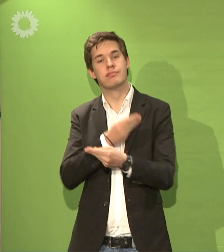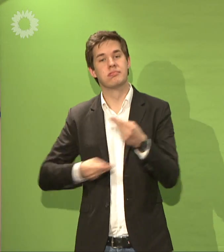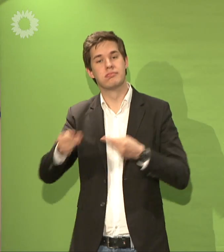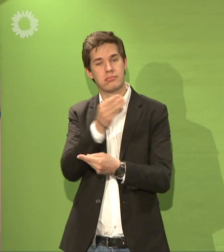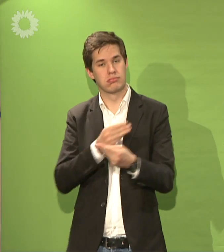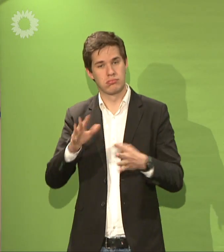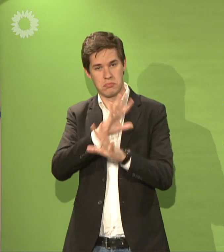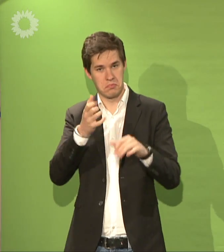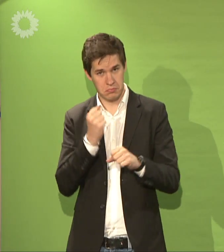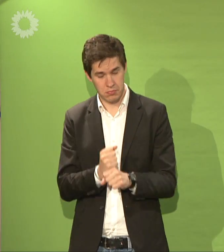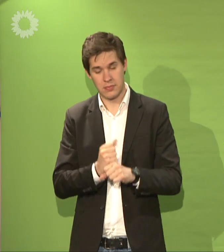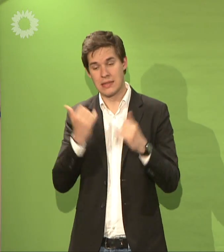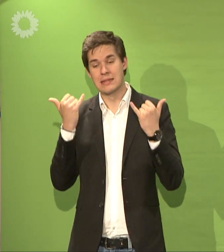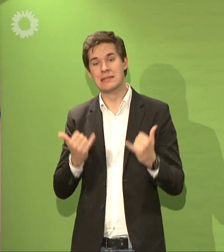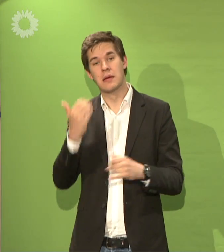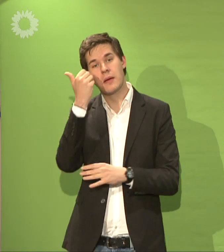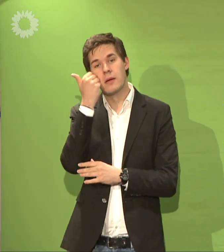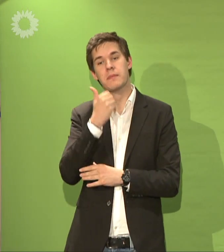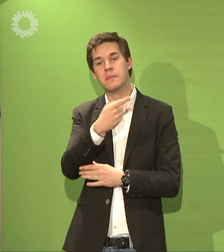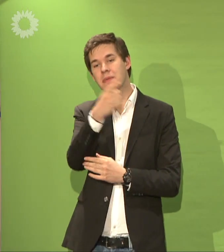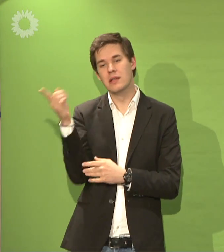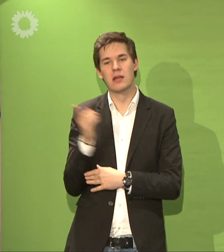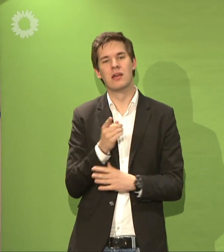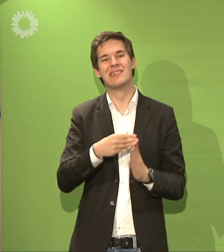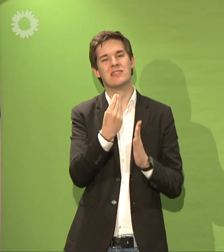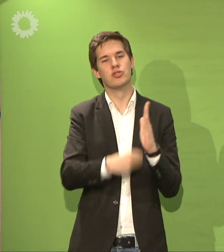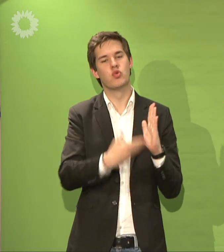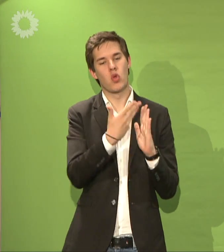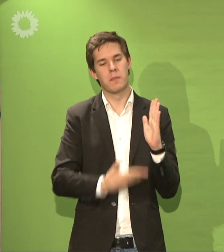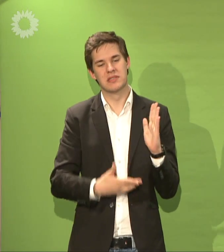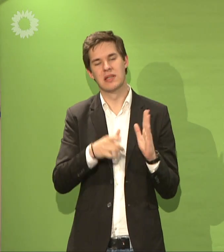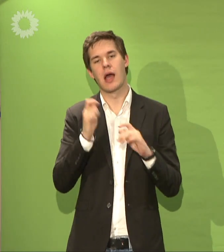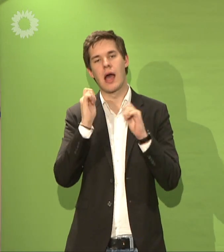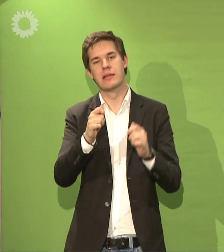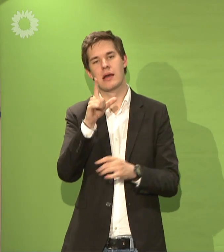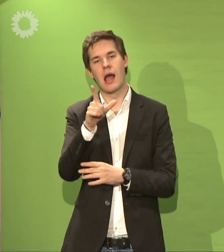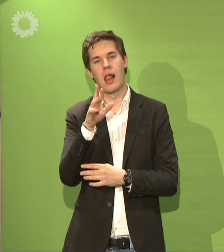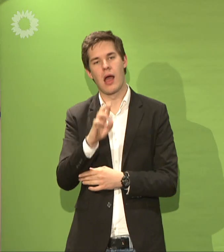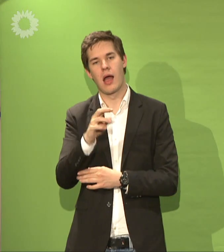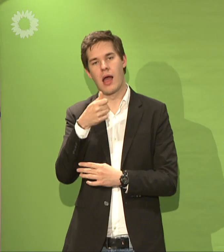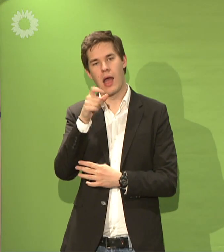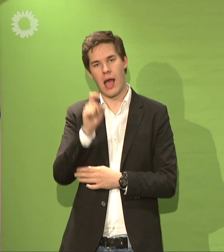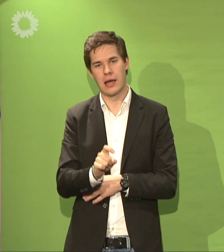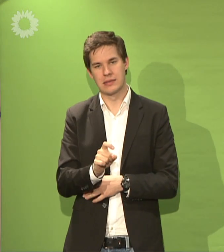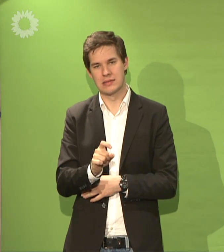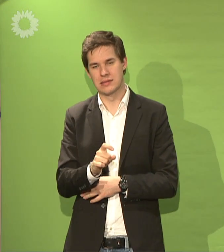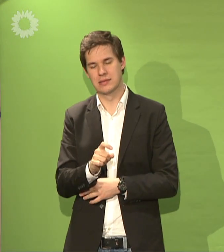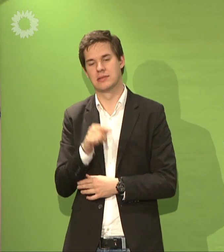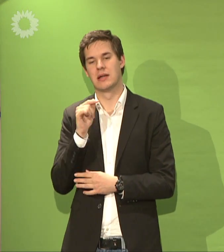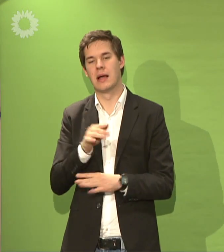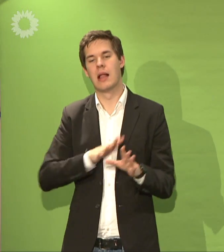angekommen, und ich bitte euch jetzt nochmal die Synopse, Antrag LR1, ländliche Räume in NRW mit Stand